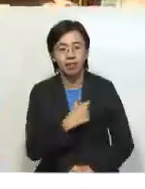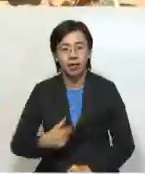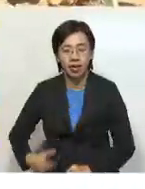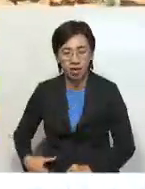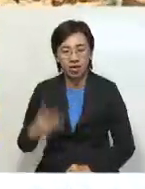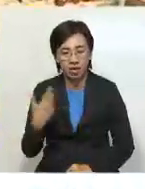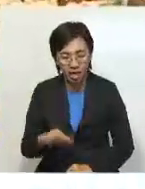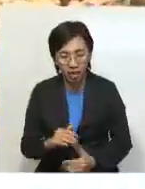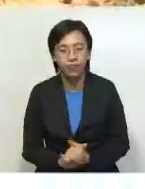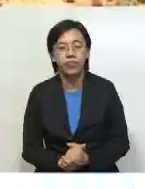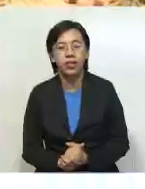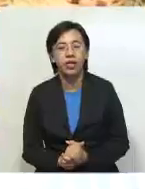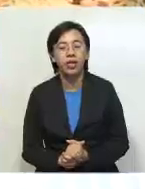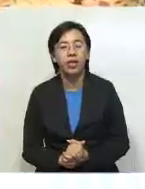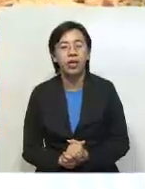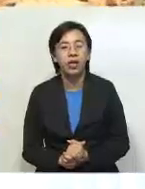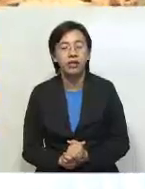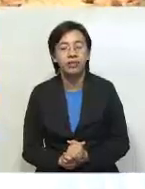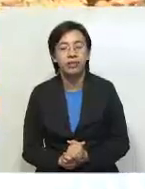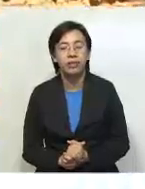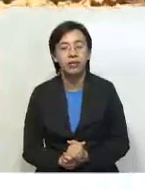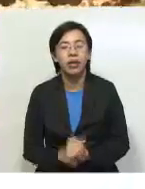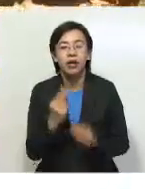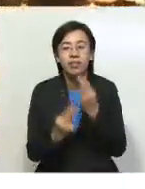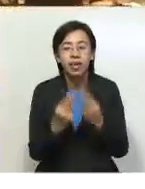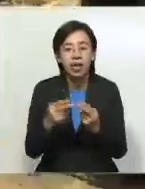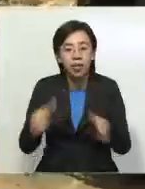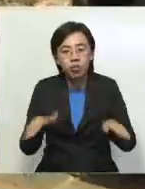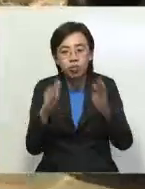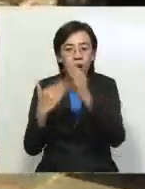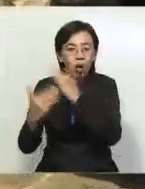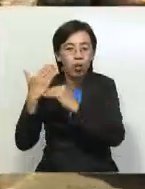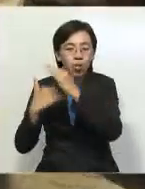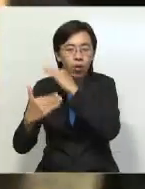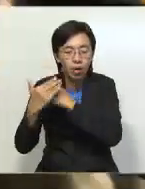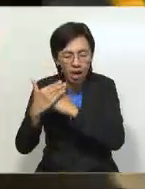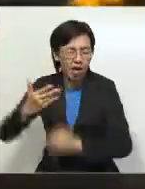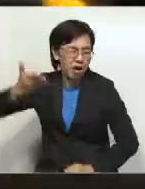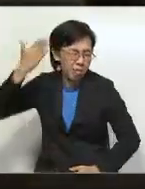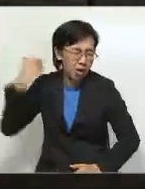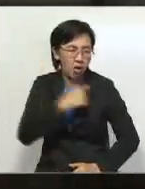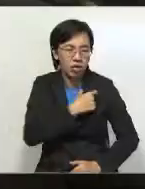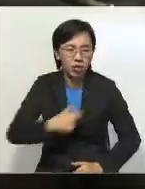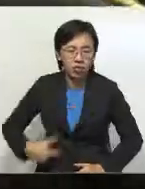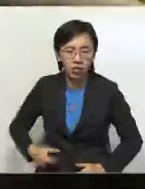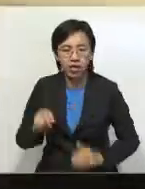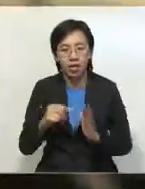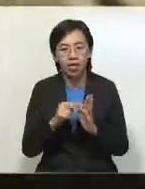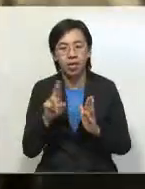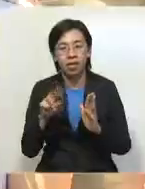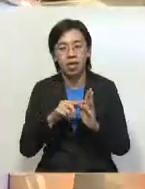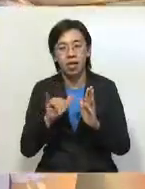ศสักการะพระบรมรูปสมเด็จพระนารายณมหาราชและเยี่ยมชมโบราณสถานในสมัยสมเด็จพระนารายณมหาราชค่